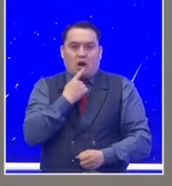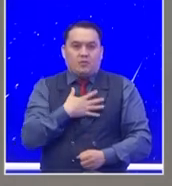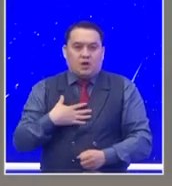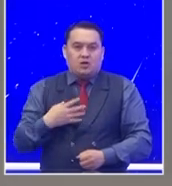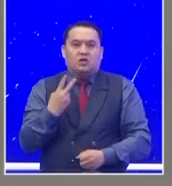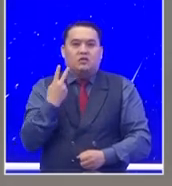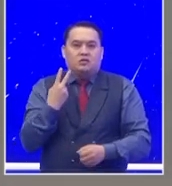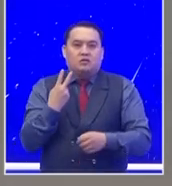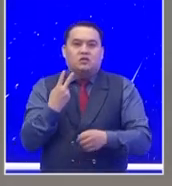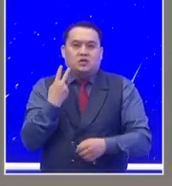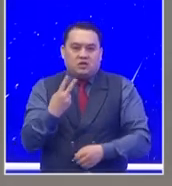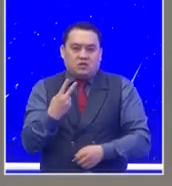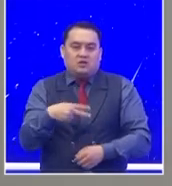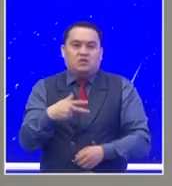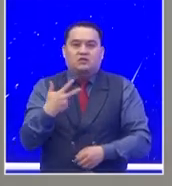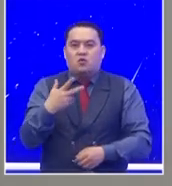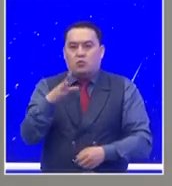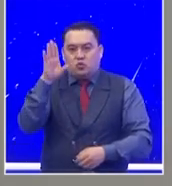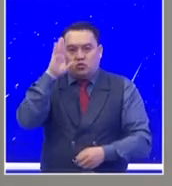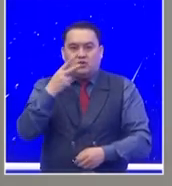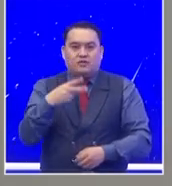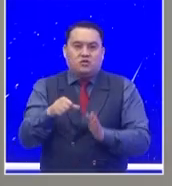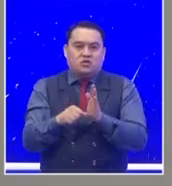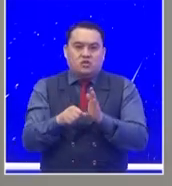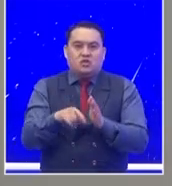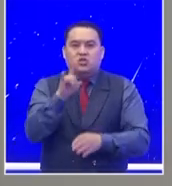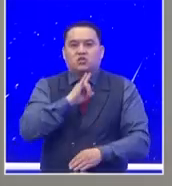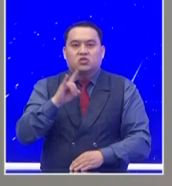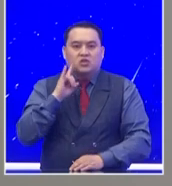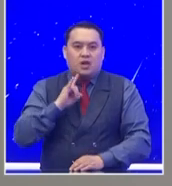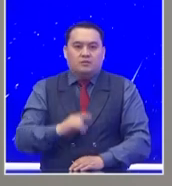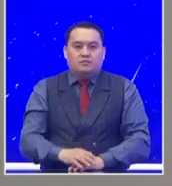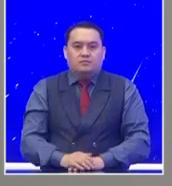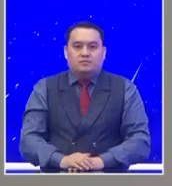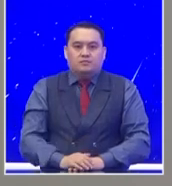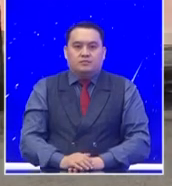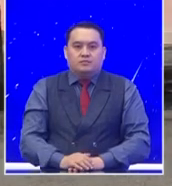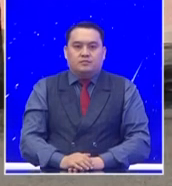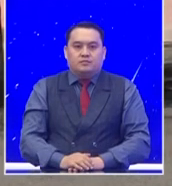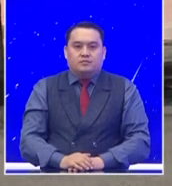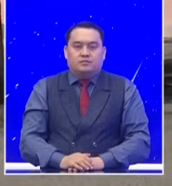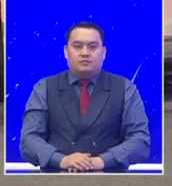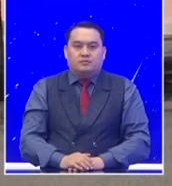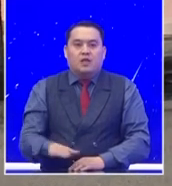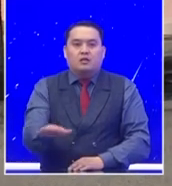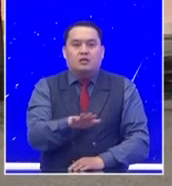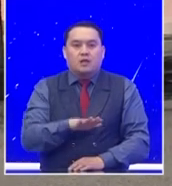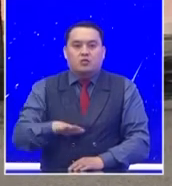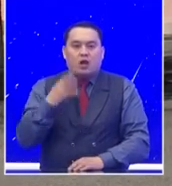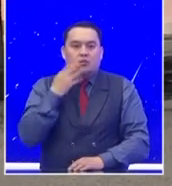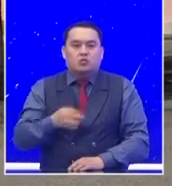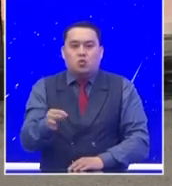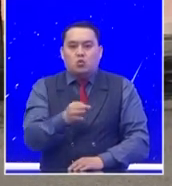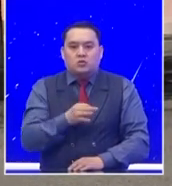оказались местные жители 32-летний мужчина и 26-летняя женщина и алматинской